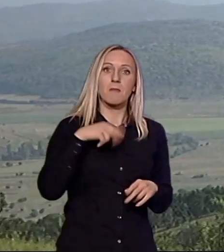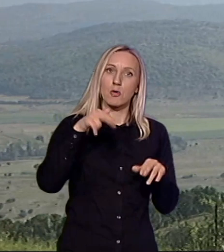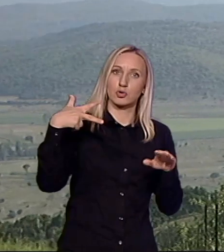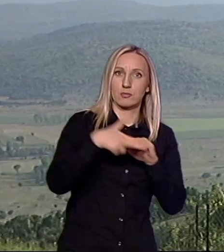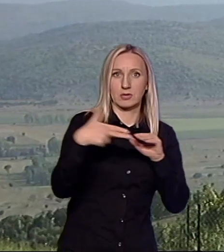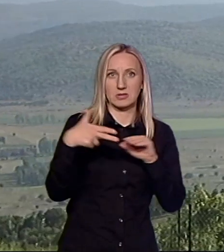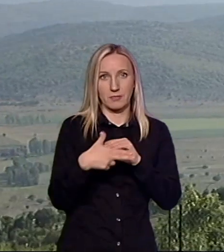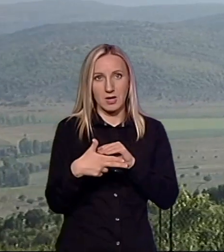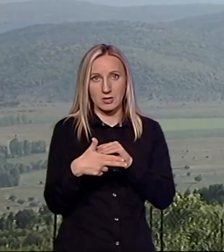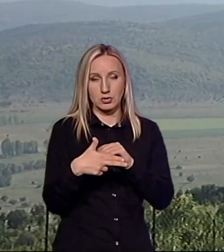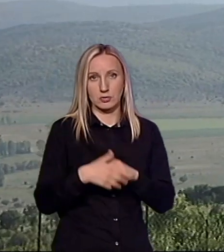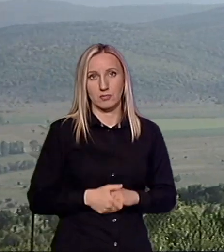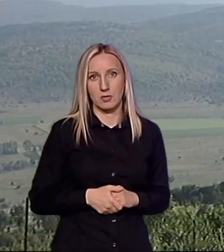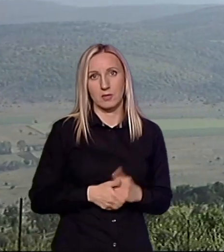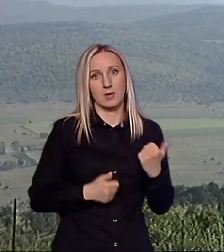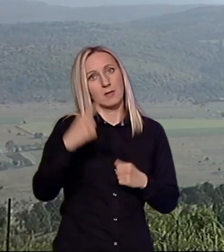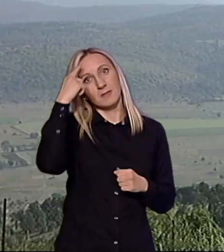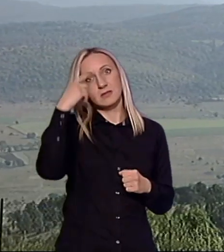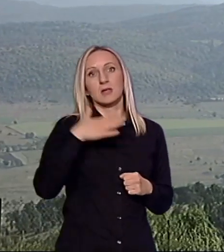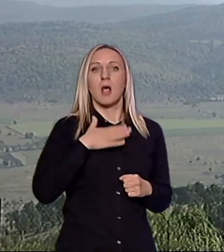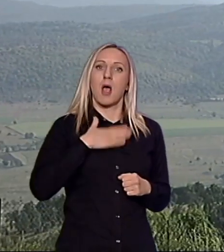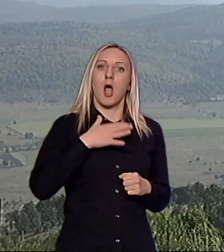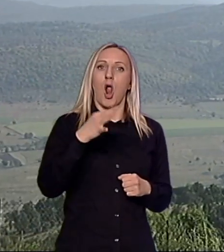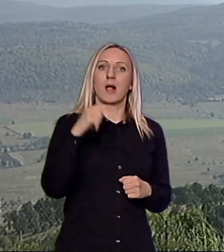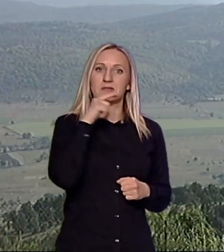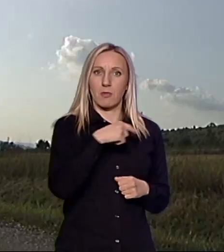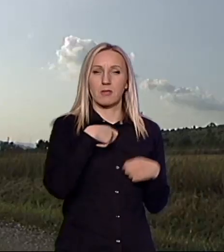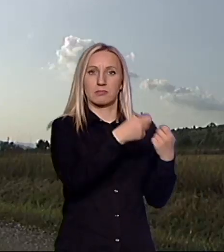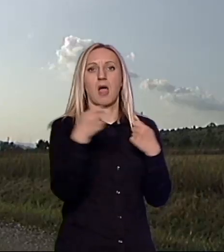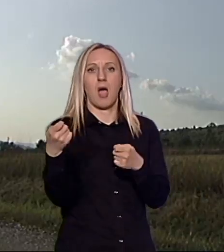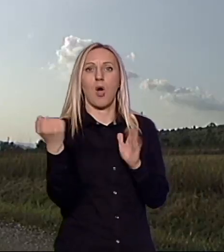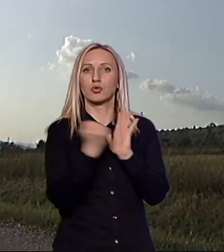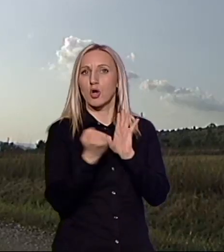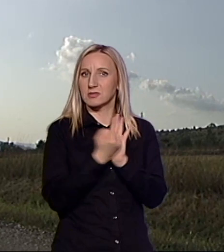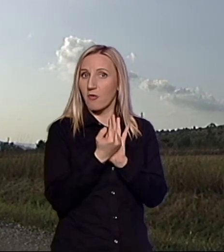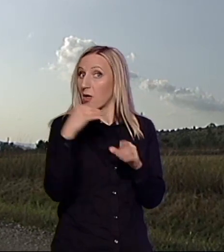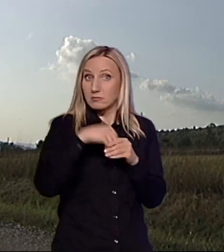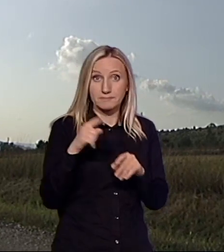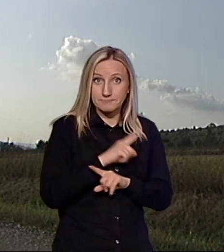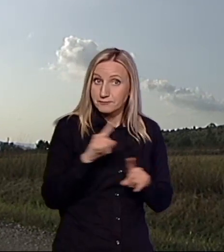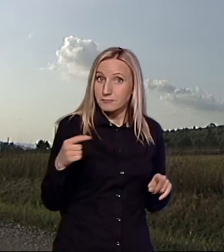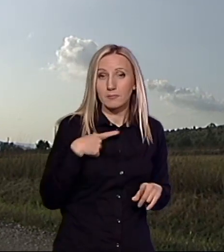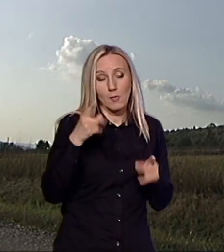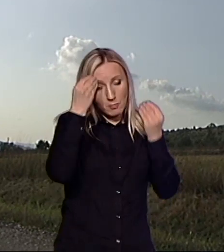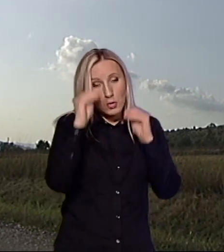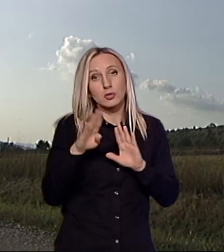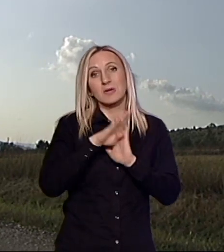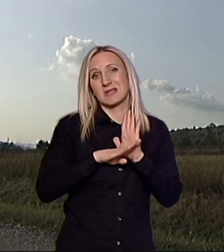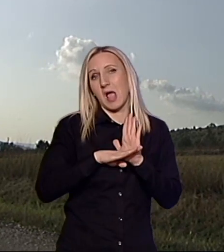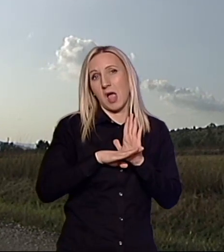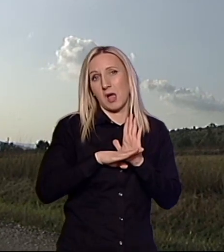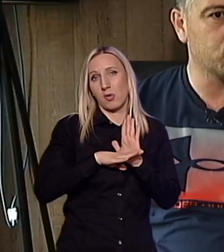to da sprečimo ili doživljavaju lokalnu samoupravu da je ona izdala dozvole. Mi sa druge strane moramo da poštujemo zakon. U